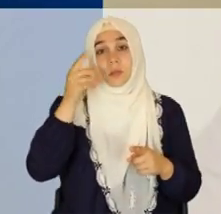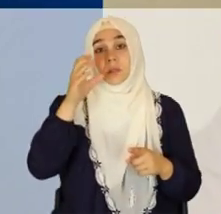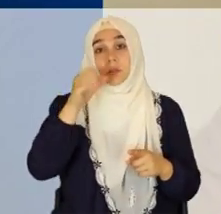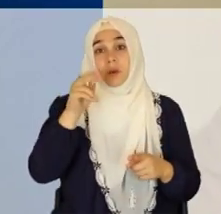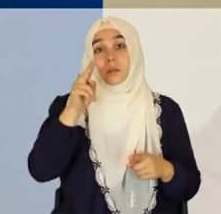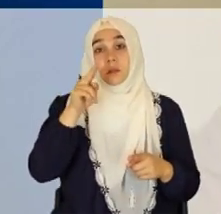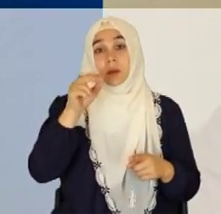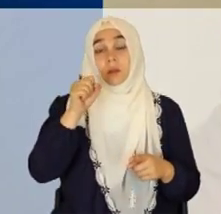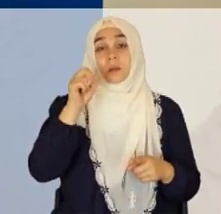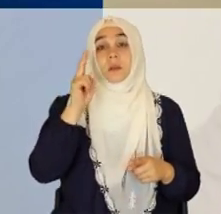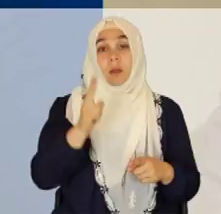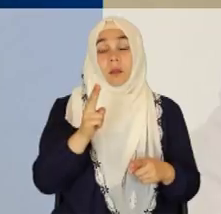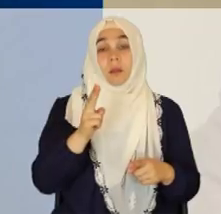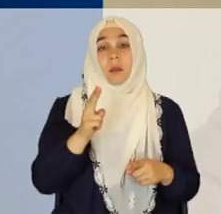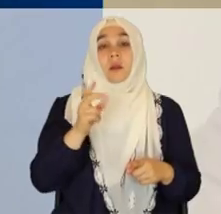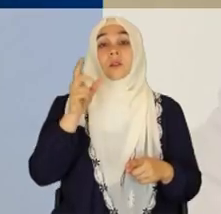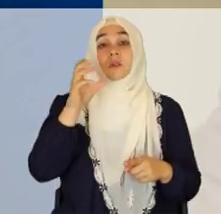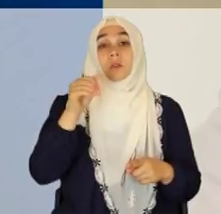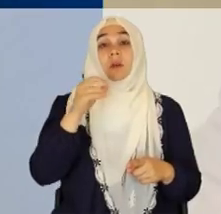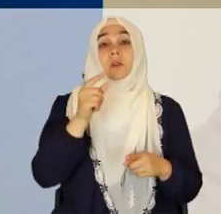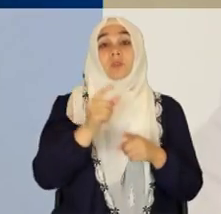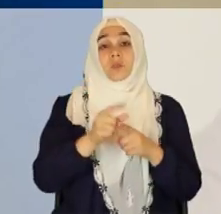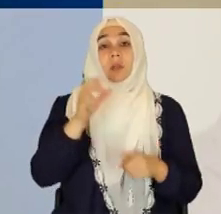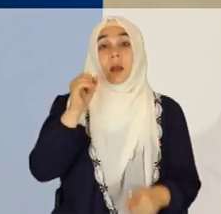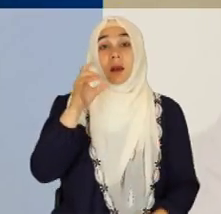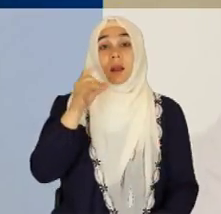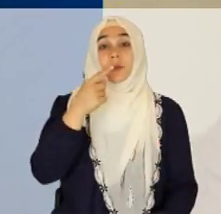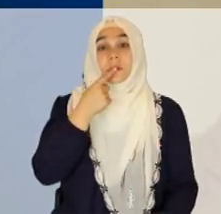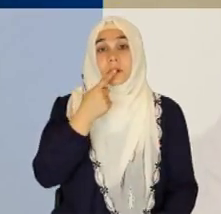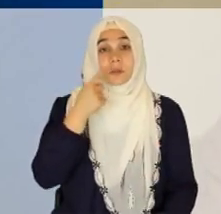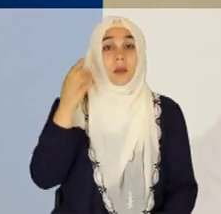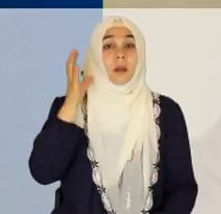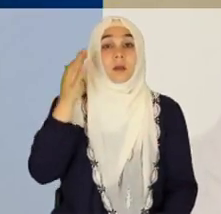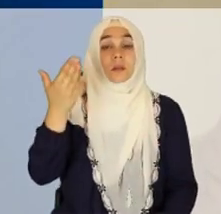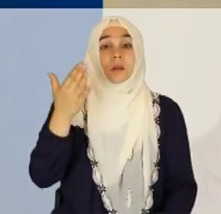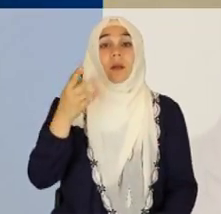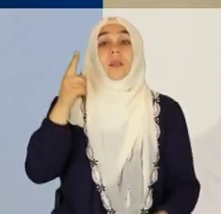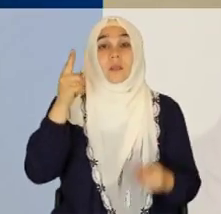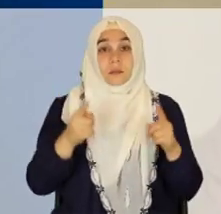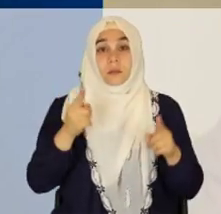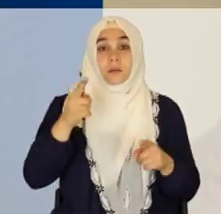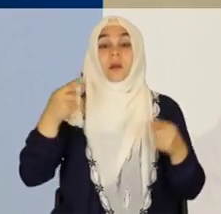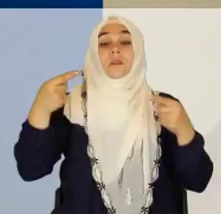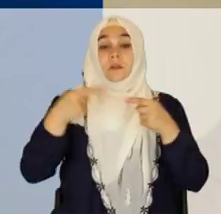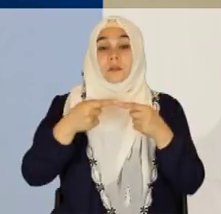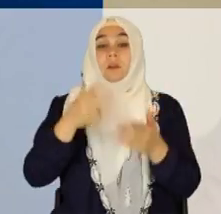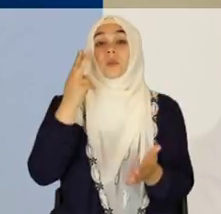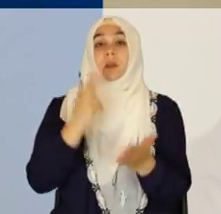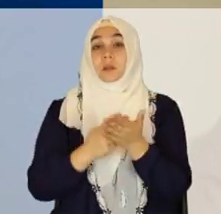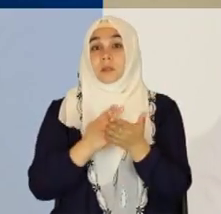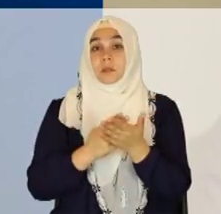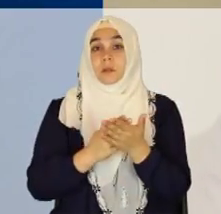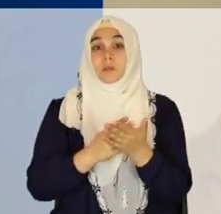sözü. Sadaka sözü, Arap dilindeki sıdık, tasdik sözden alınken, tasdiklavcı diken.